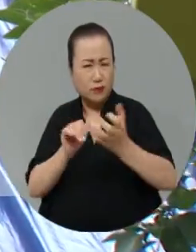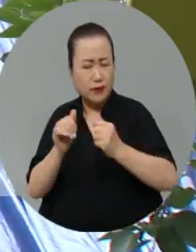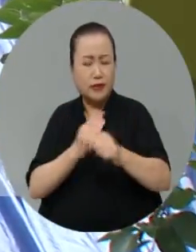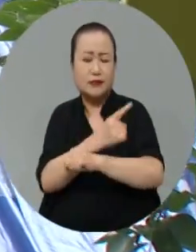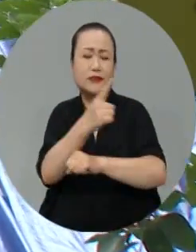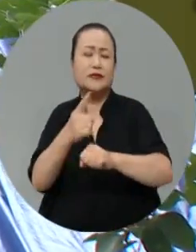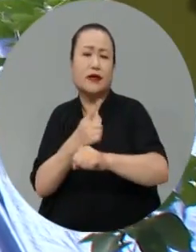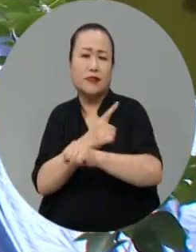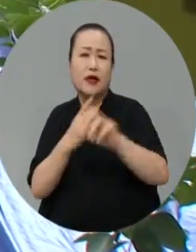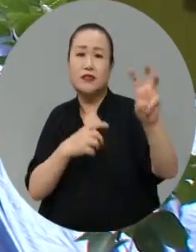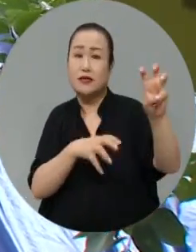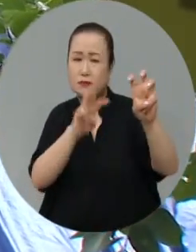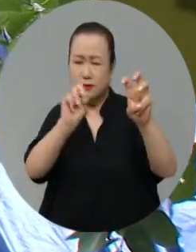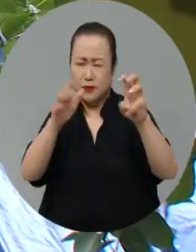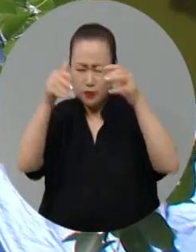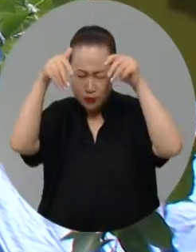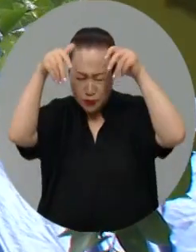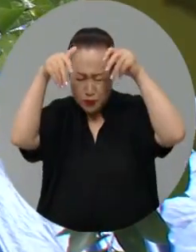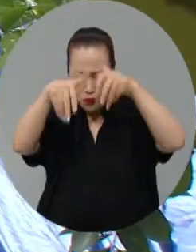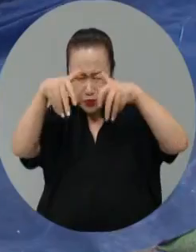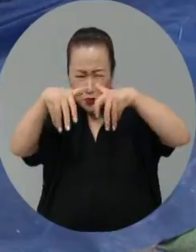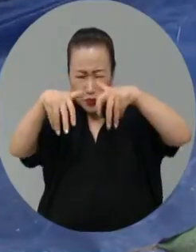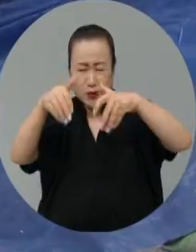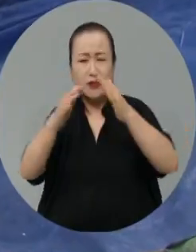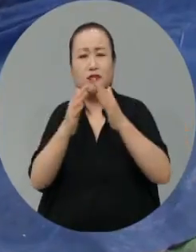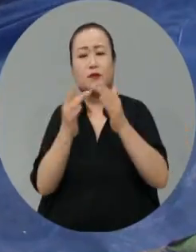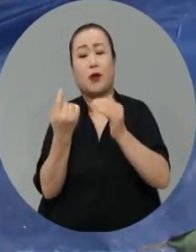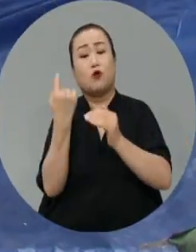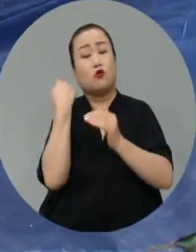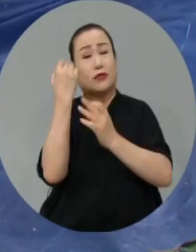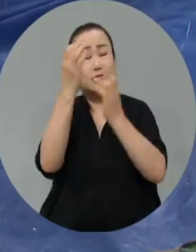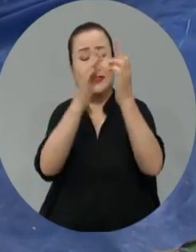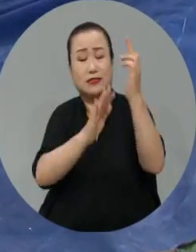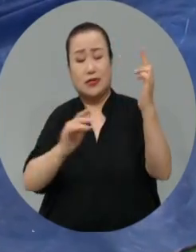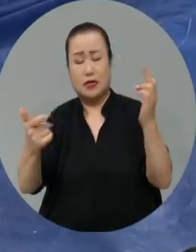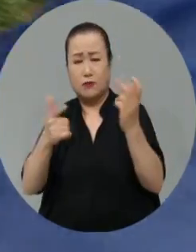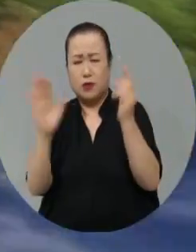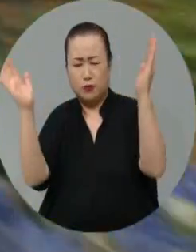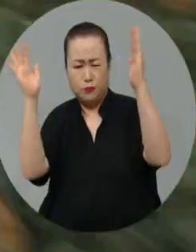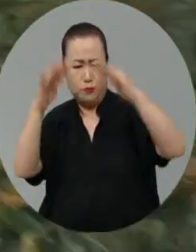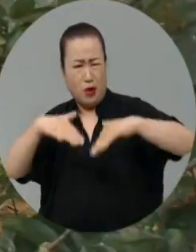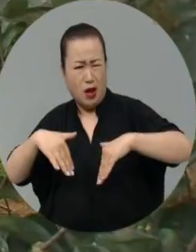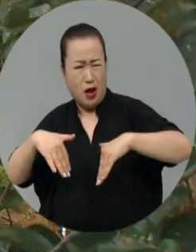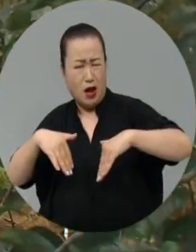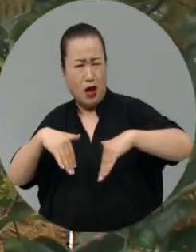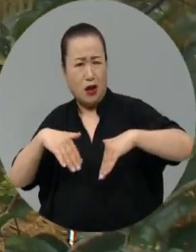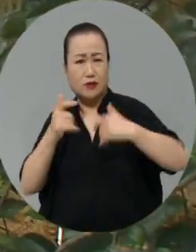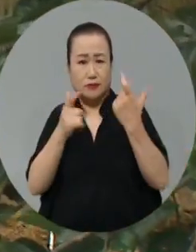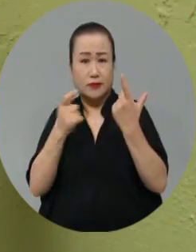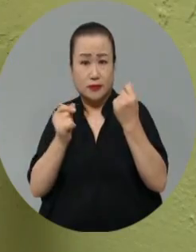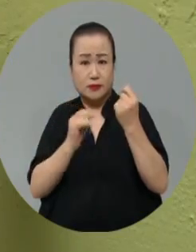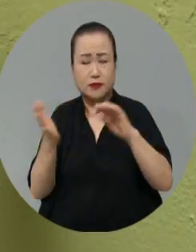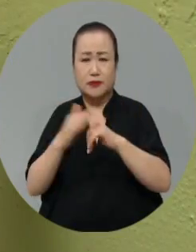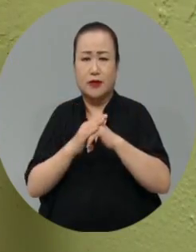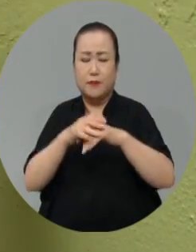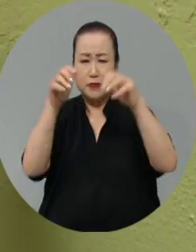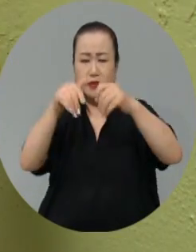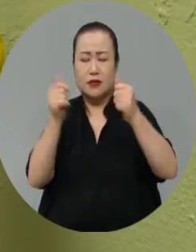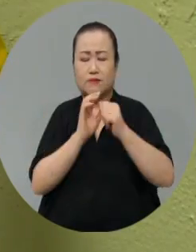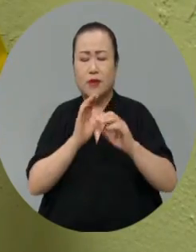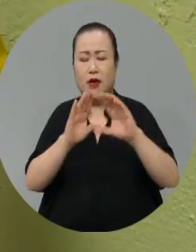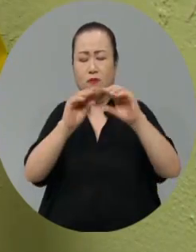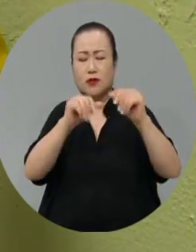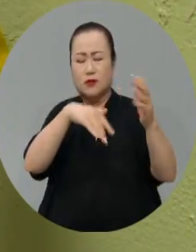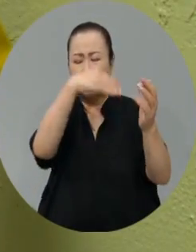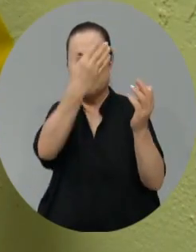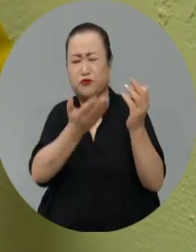시간당 30mm의 집중호우가 쏟아지며 주택 바로 뒤 산 비탈면 일부가 무너진 겁니다. 폭우로 인해 토사가 계속